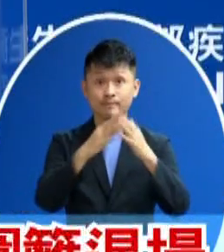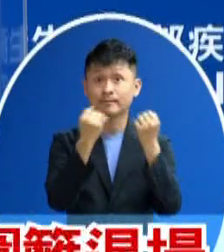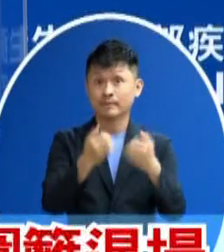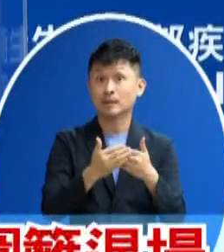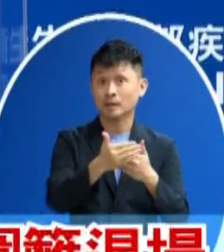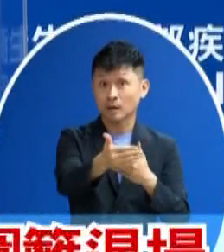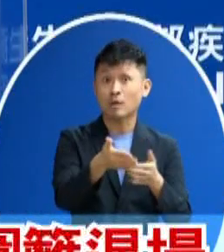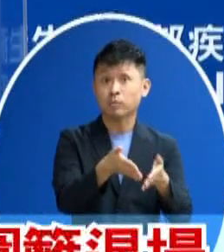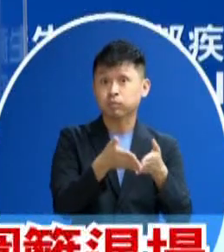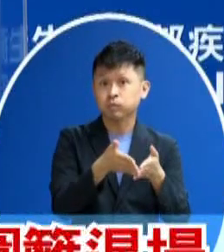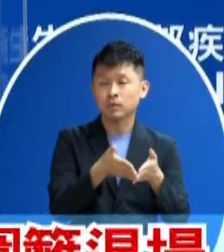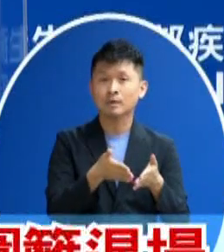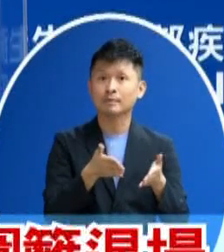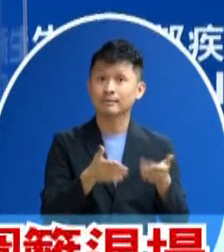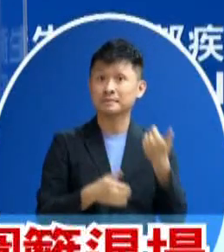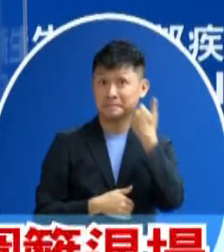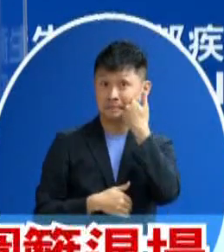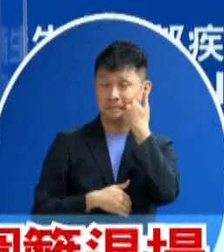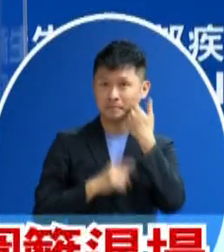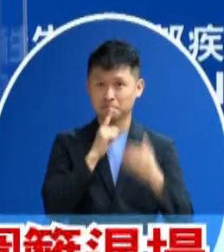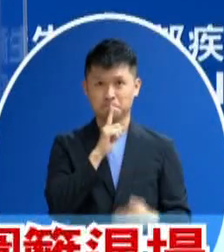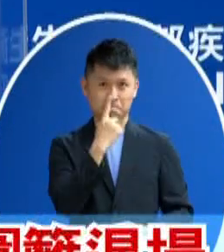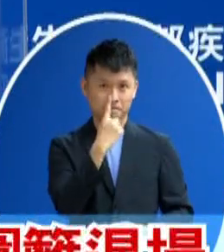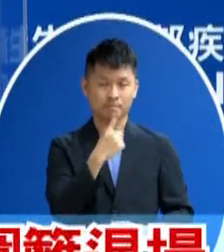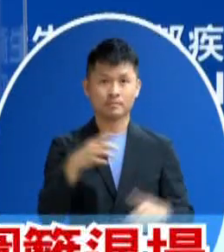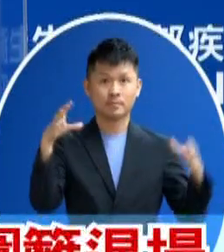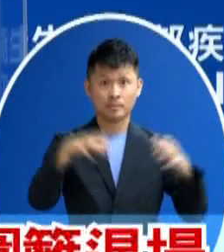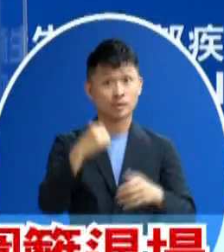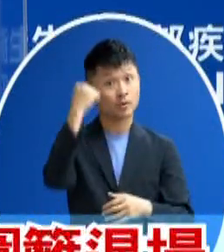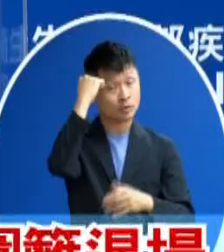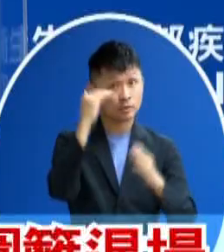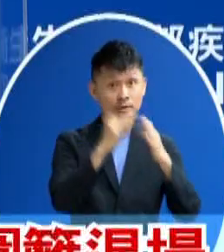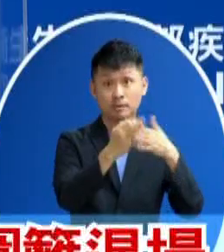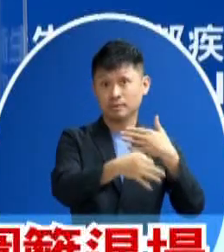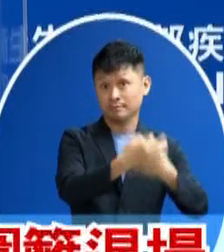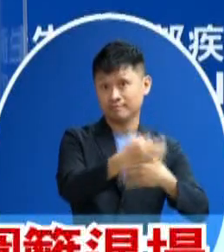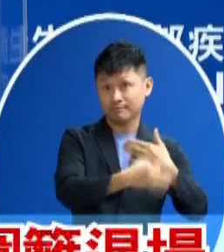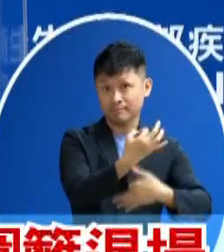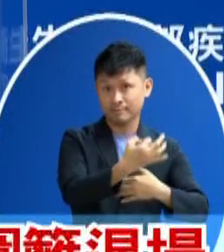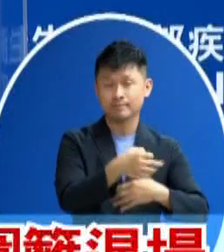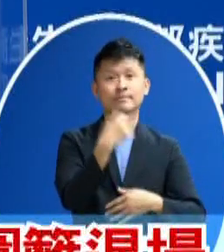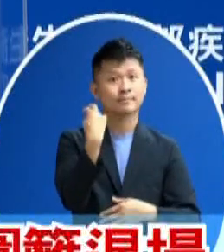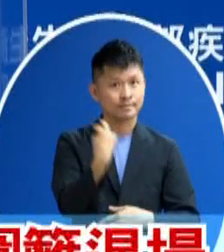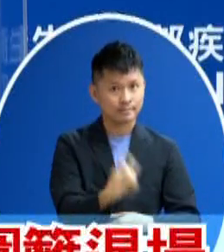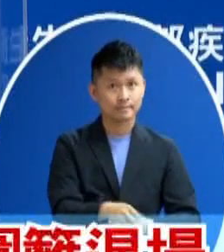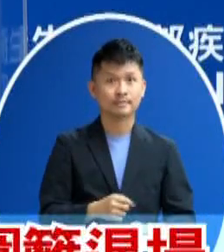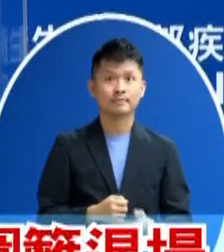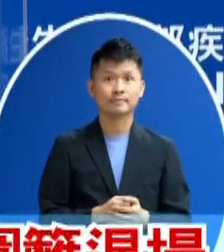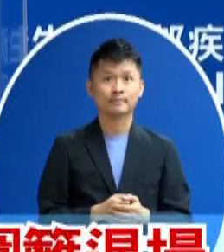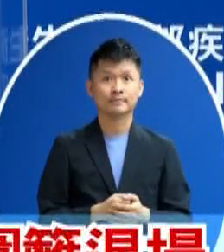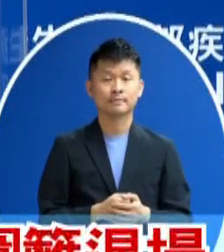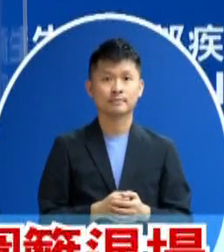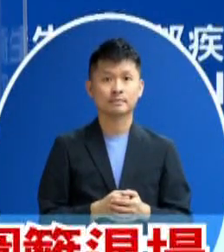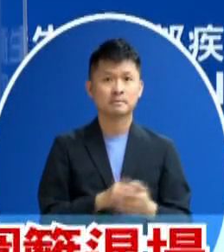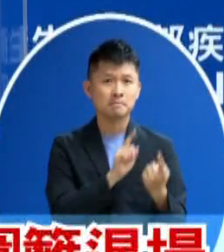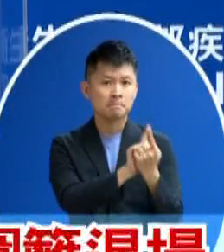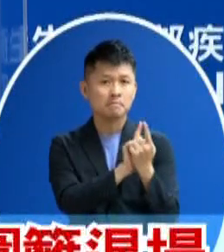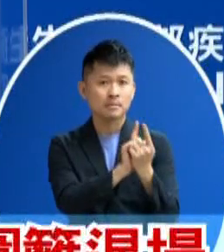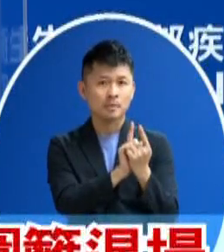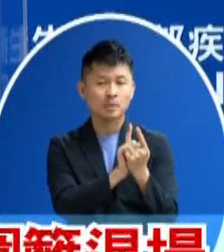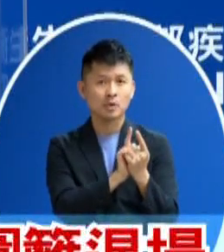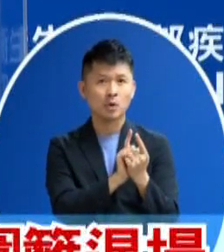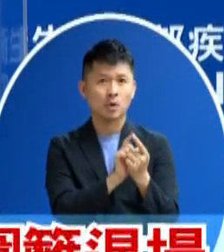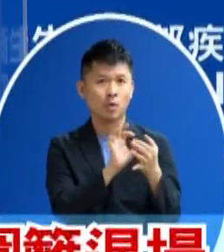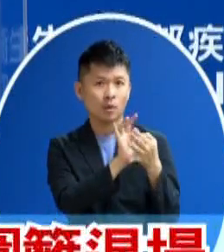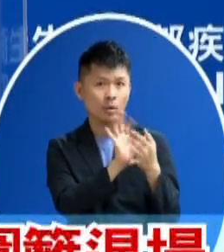线，新竹市监理站表示5月底会进行协商，希望业者继续经营或者改由其他业者接手行驶，如果